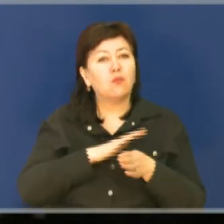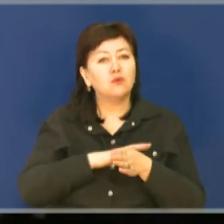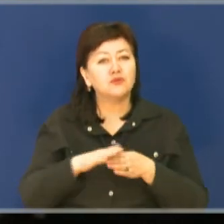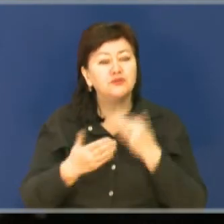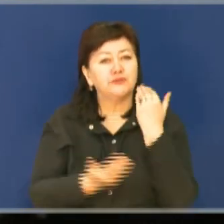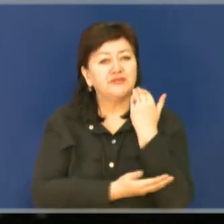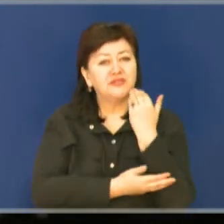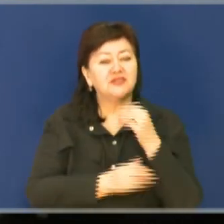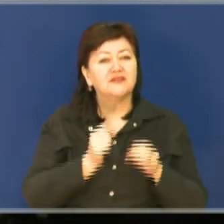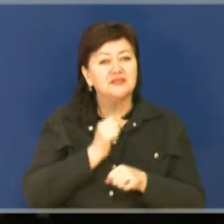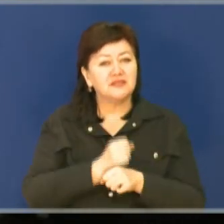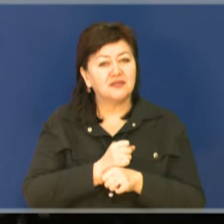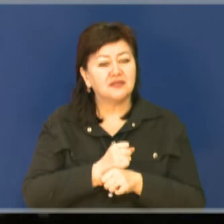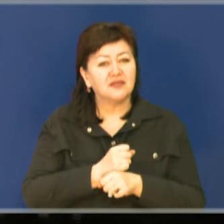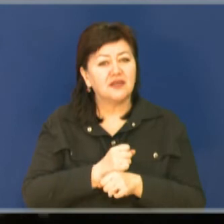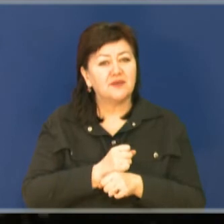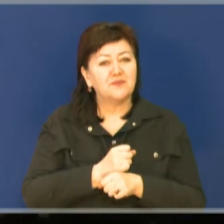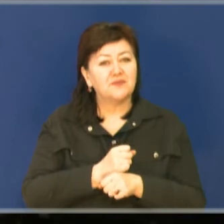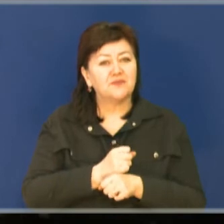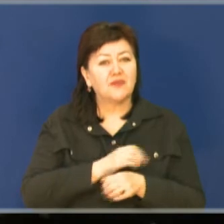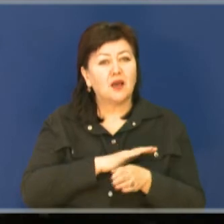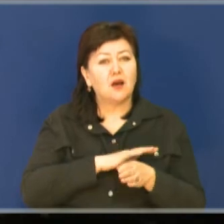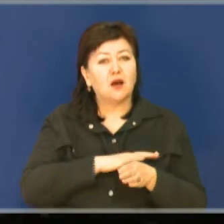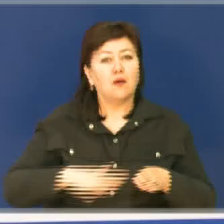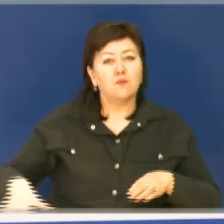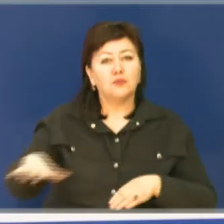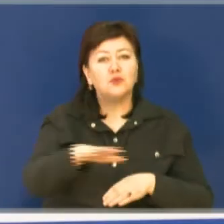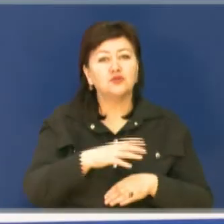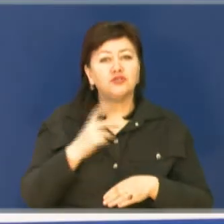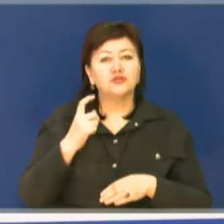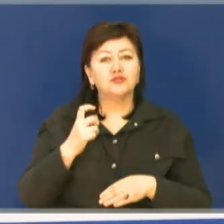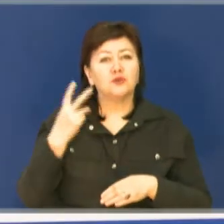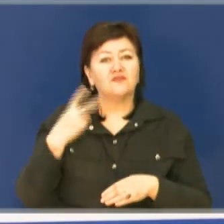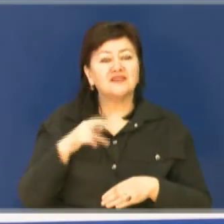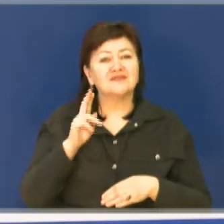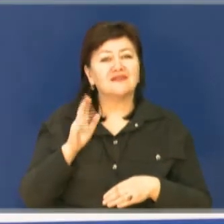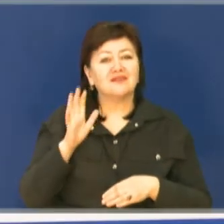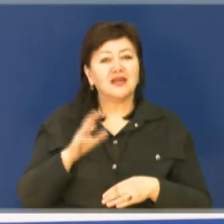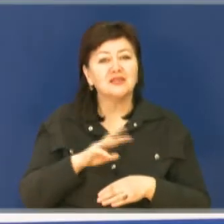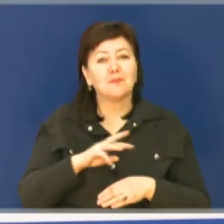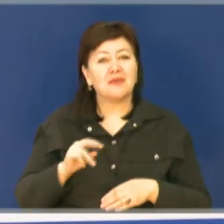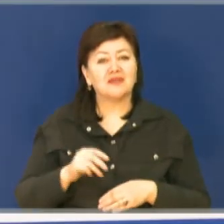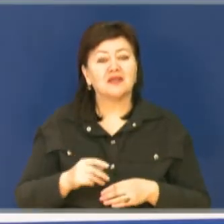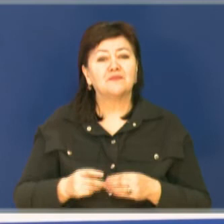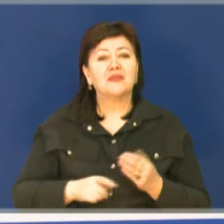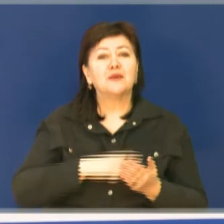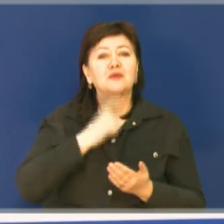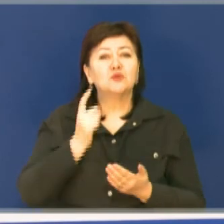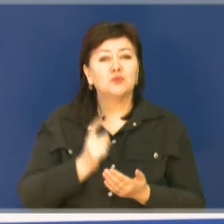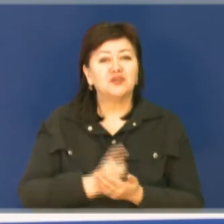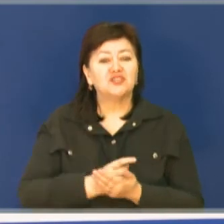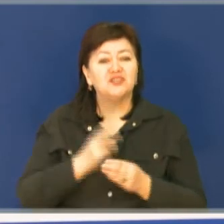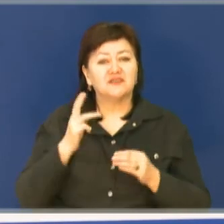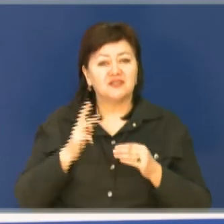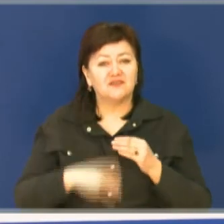Площадь пожара примерно 180 квадратов. И в завершение выпуска штормовое предупреждение